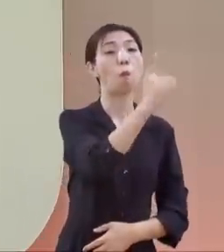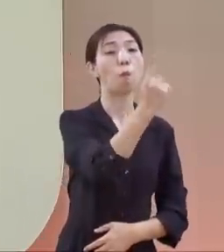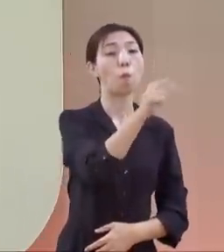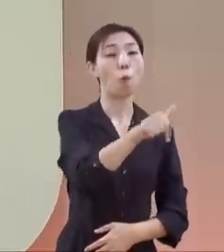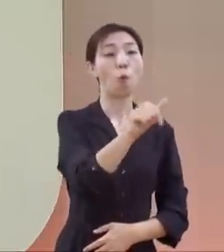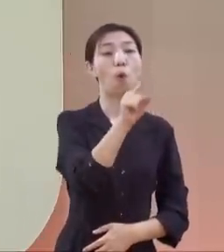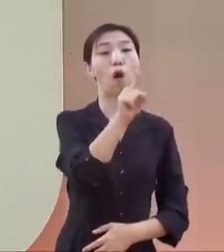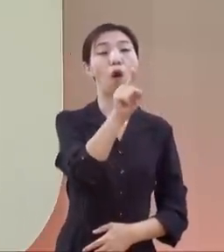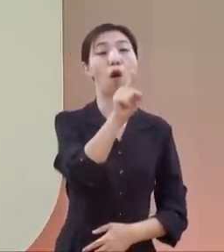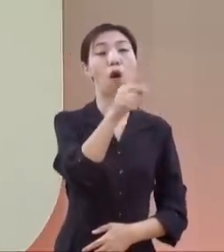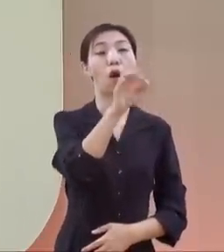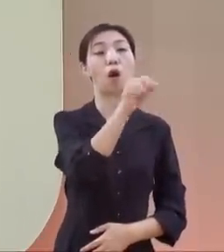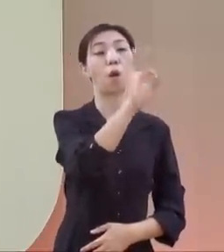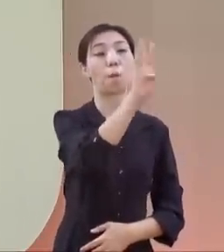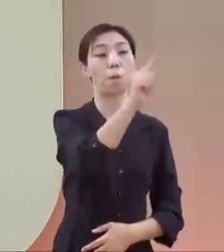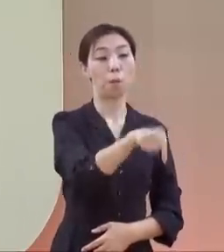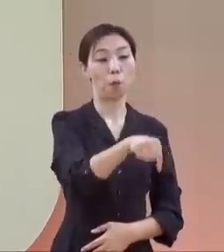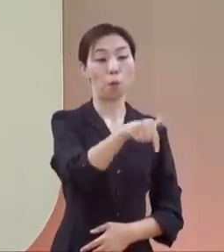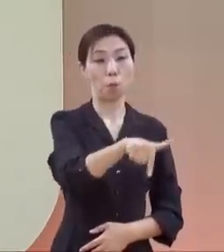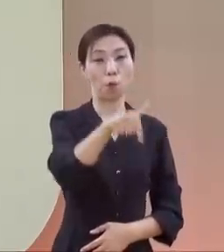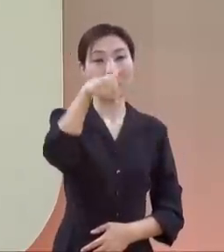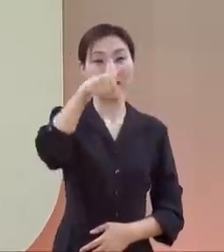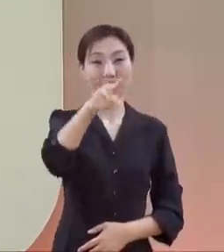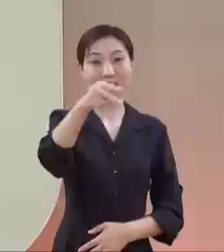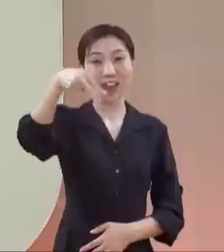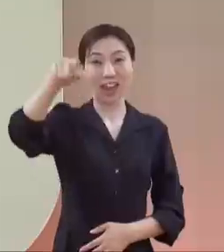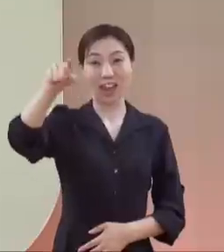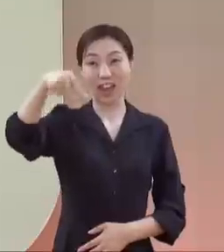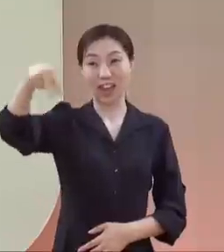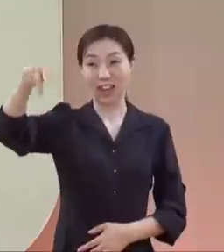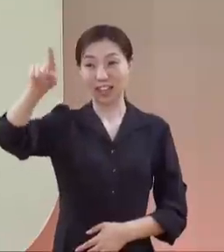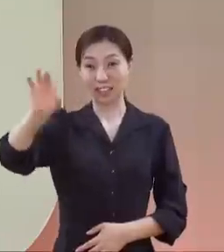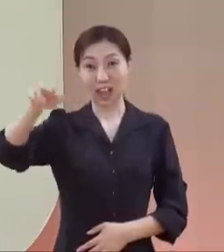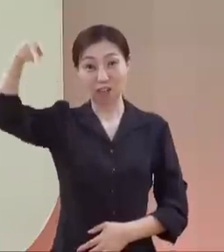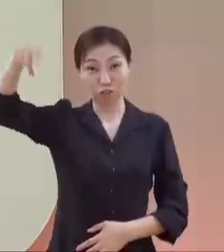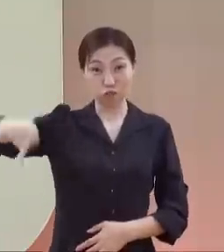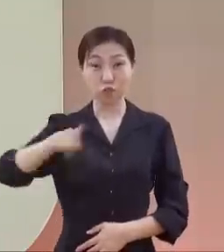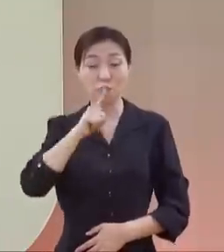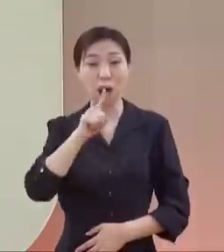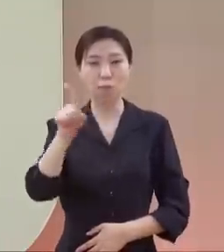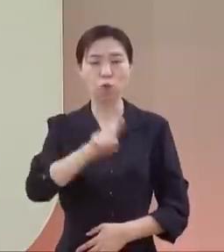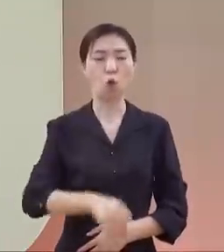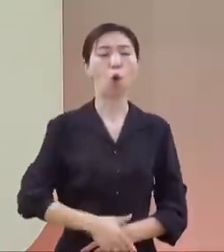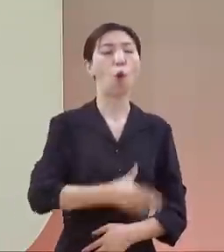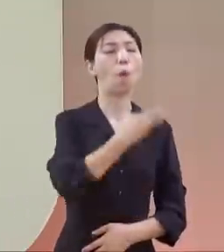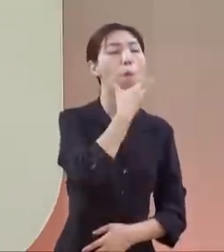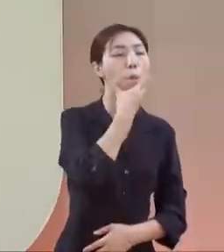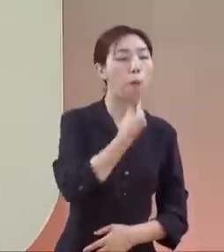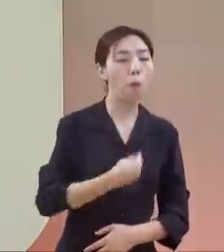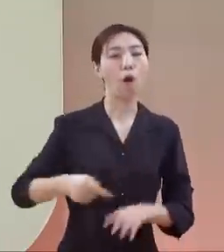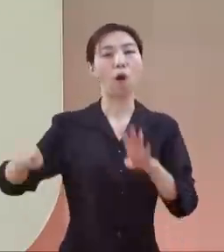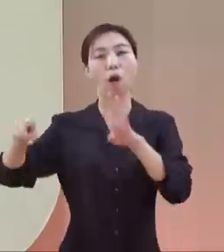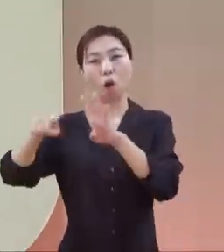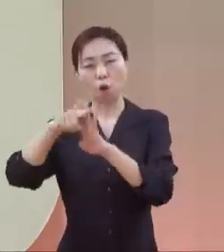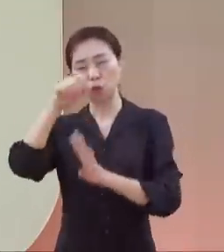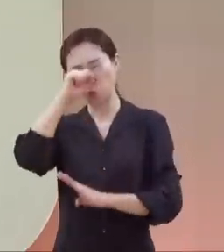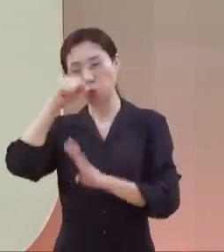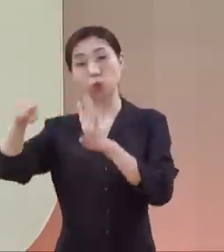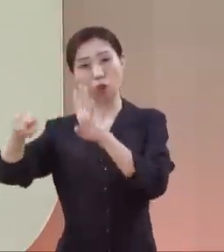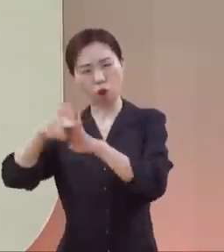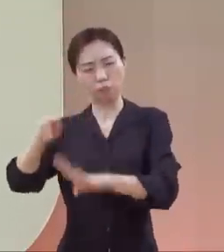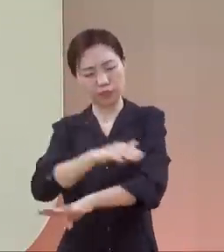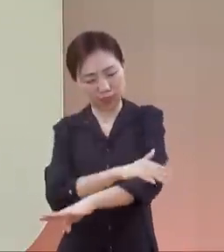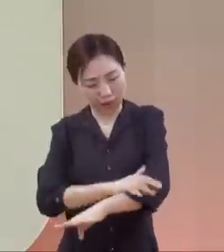된다 독해상수 그래서 복이 있어야 된다 그래서 우리 복을 우리가 복을 닦기